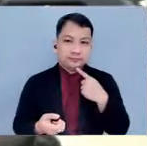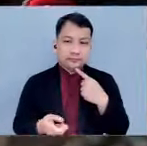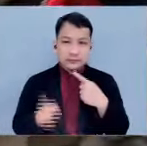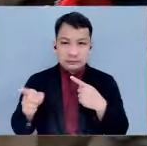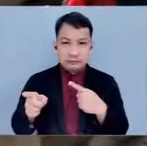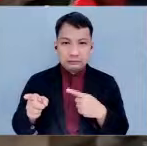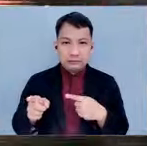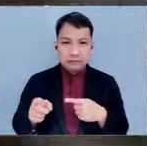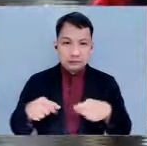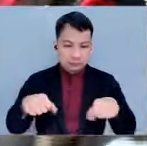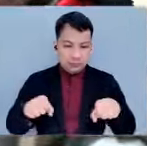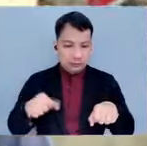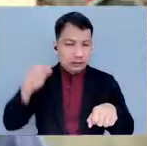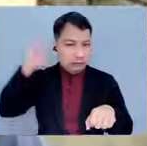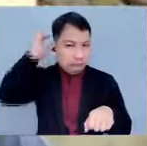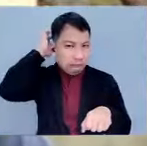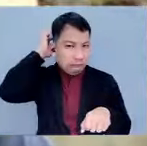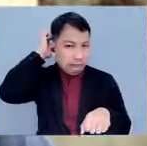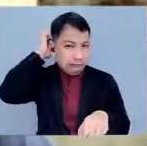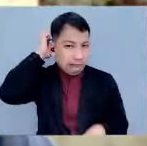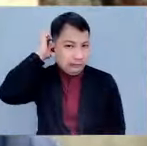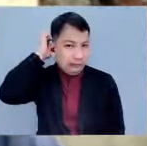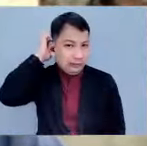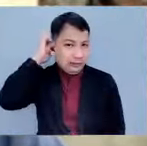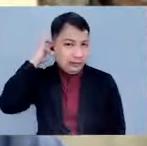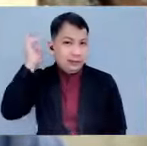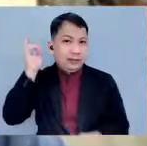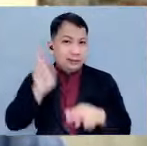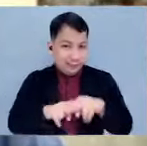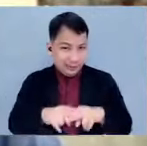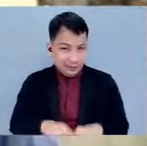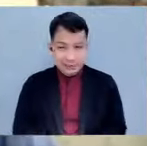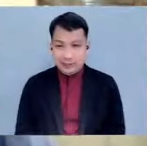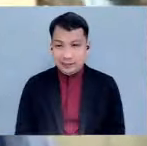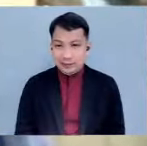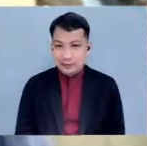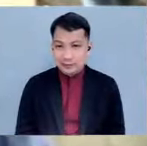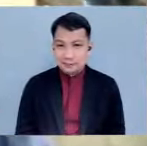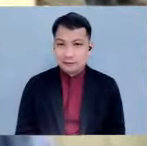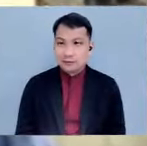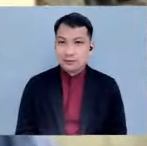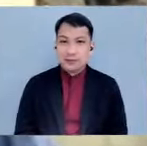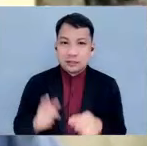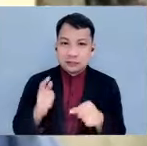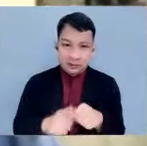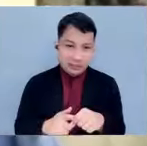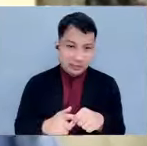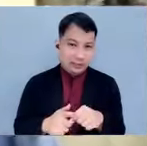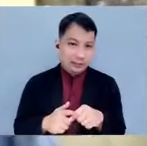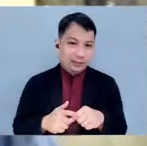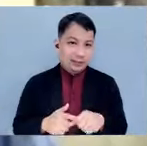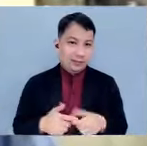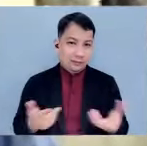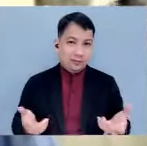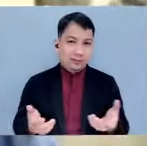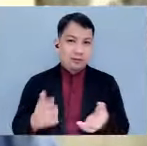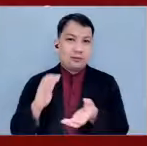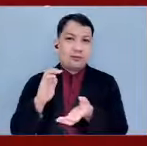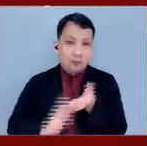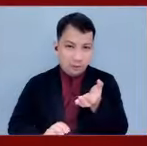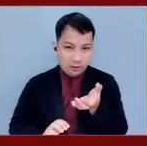Ang Rider na si valzadagdagan taas presy ng gasolina so mabawasan sa